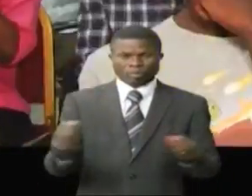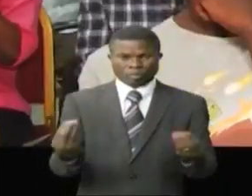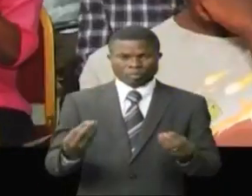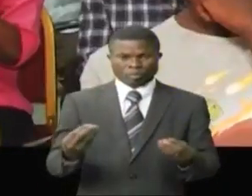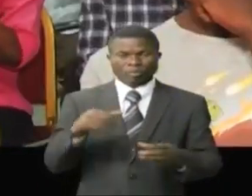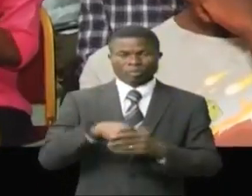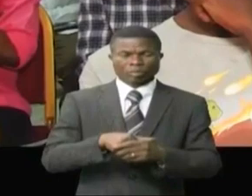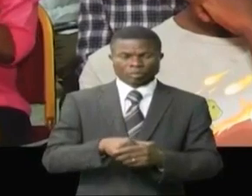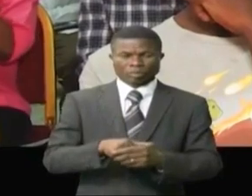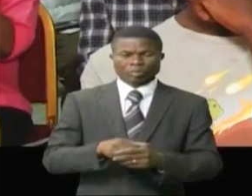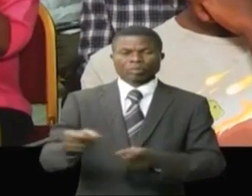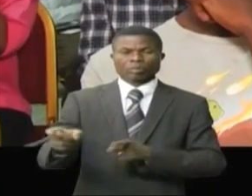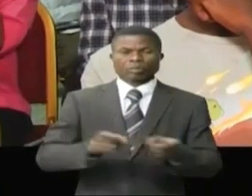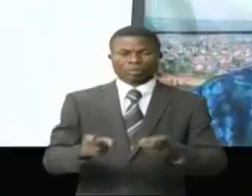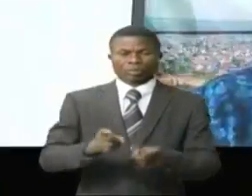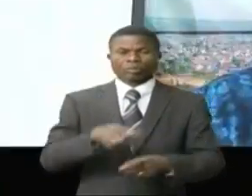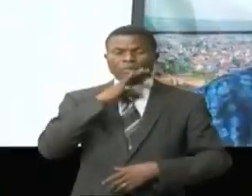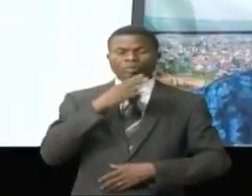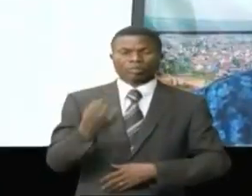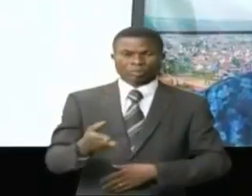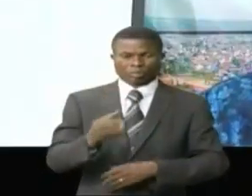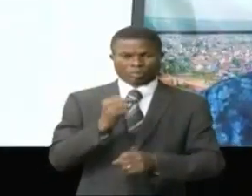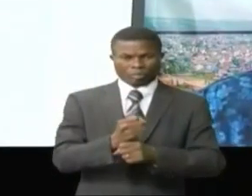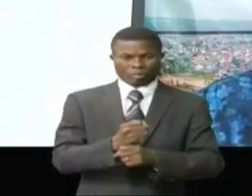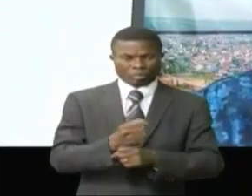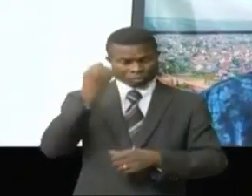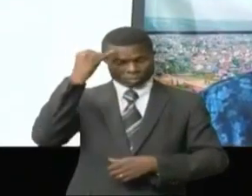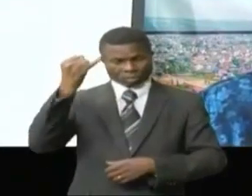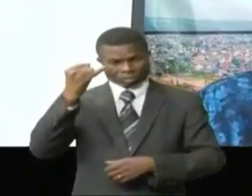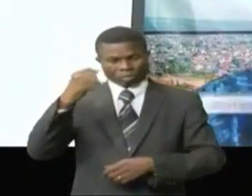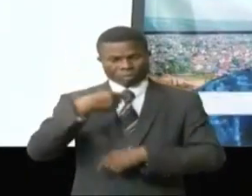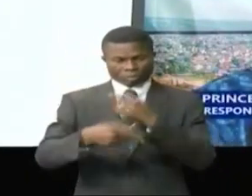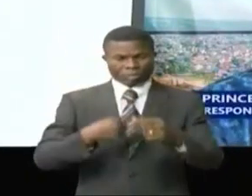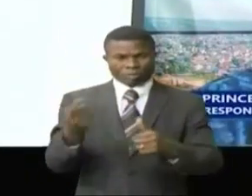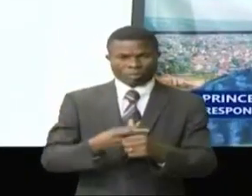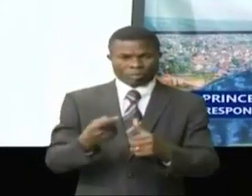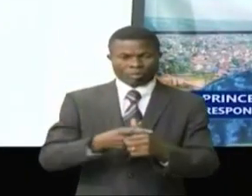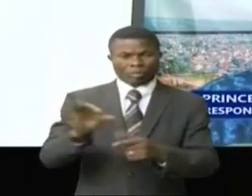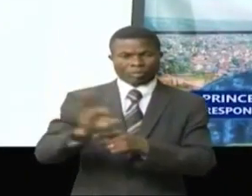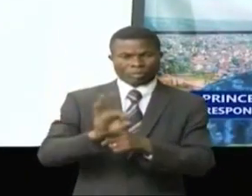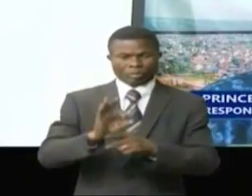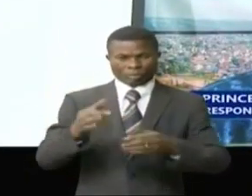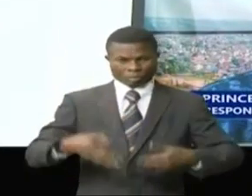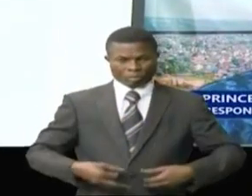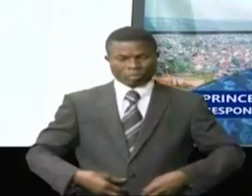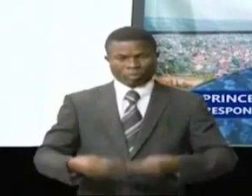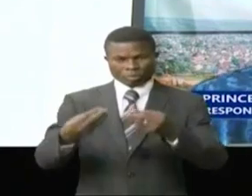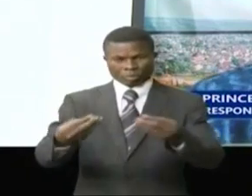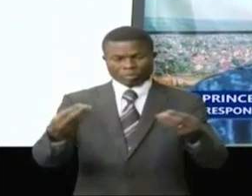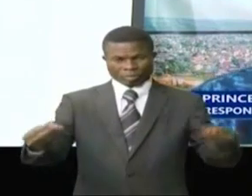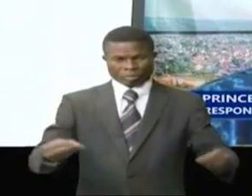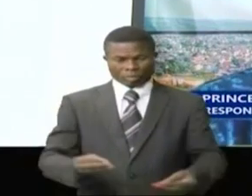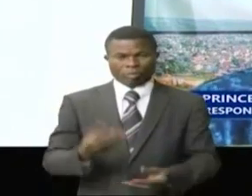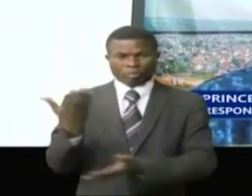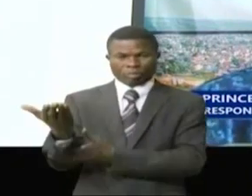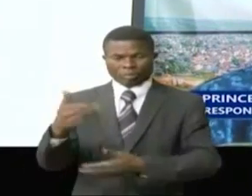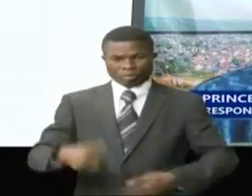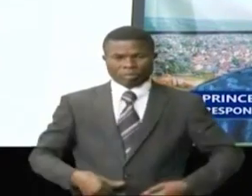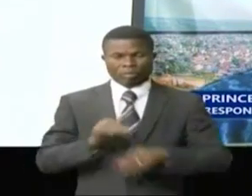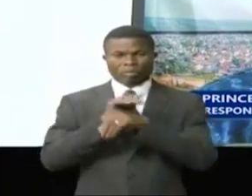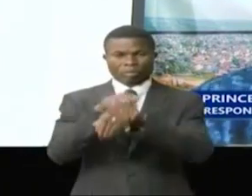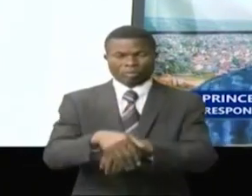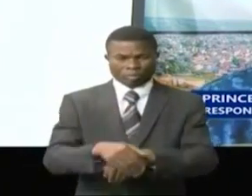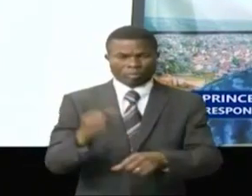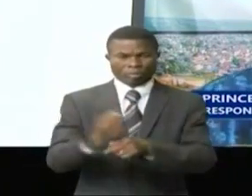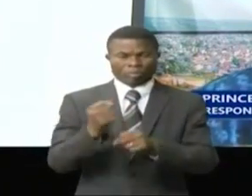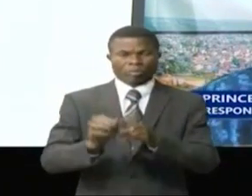la gestion de leurs déchets. Du coup, nous avons pensé qu'il faut commencer par former les jeunes, ensuite les impliquer dans les travaux